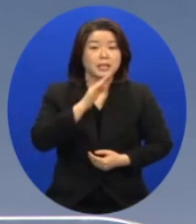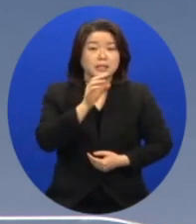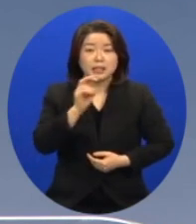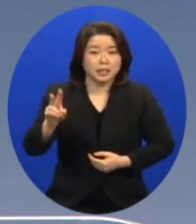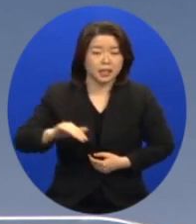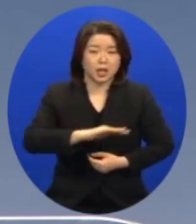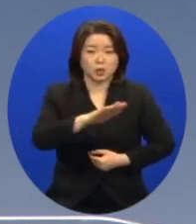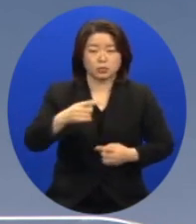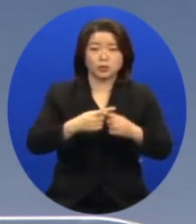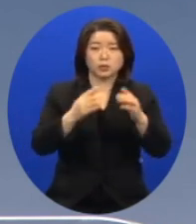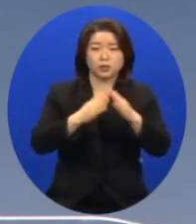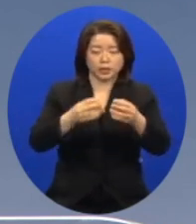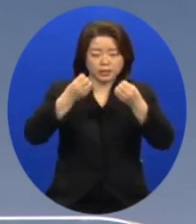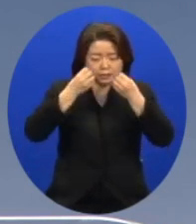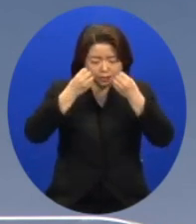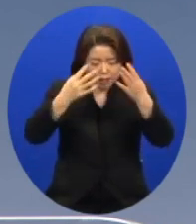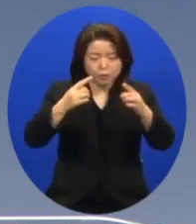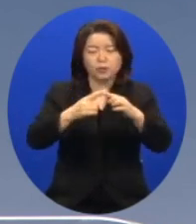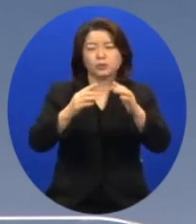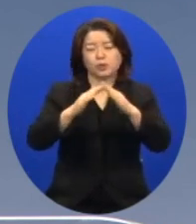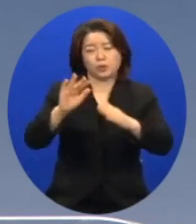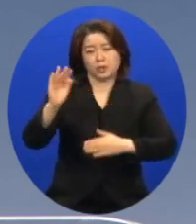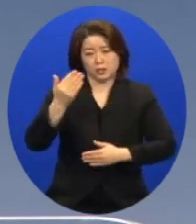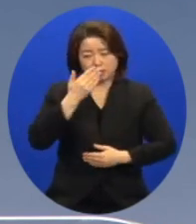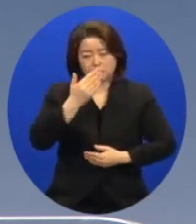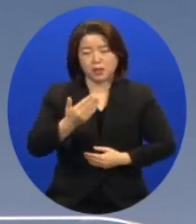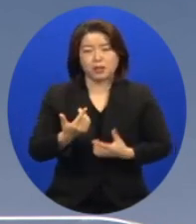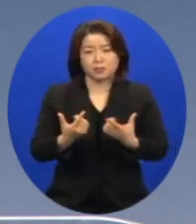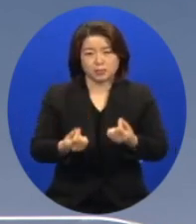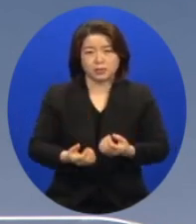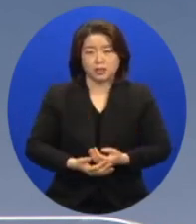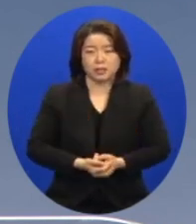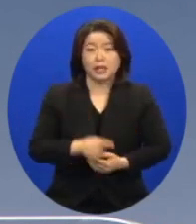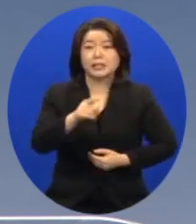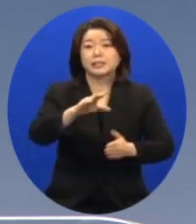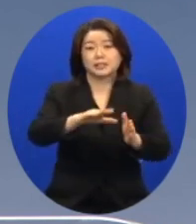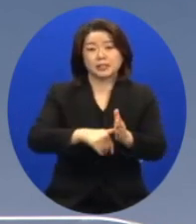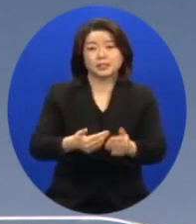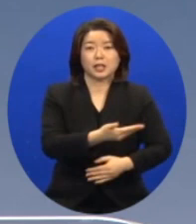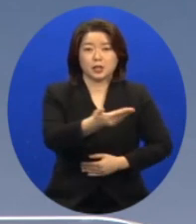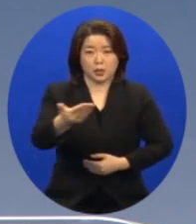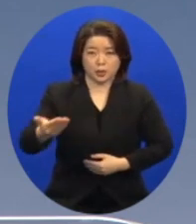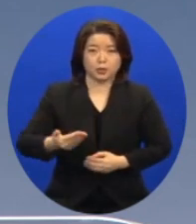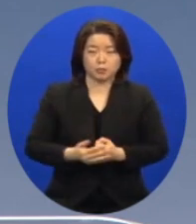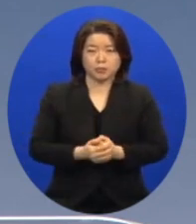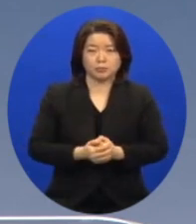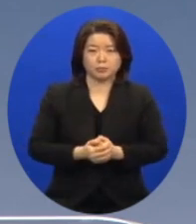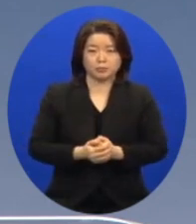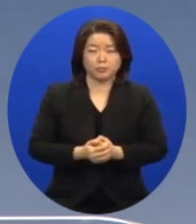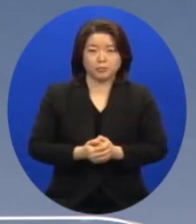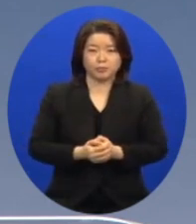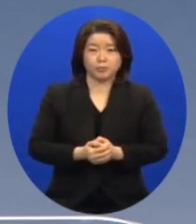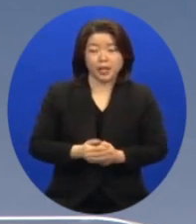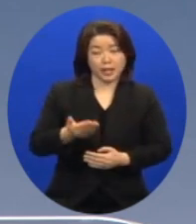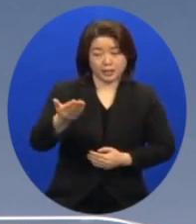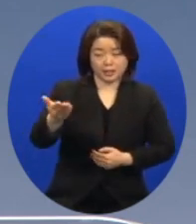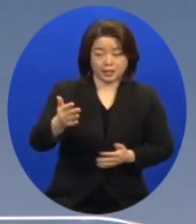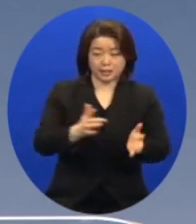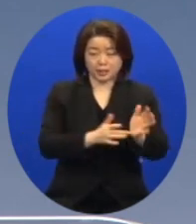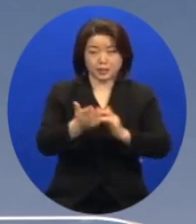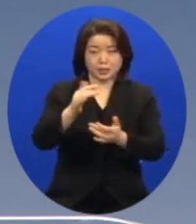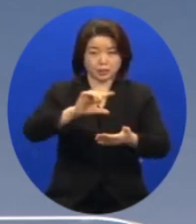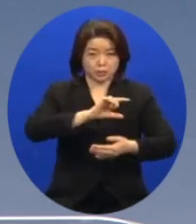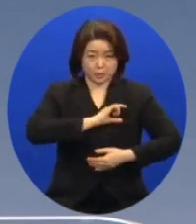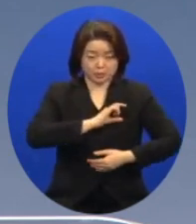교회가 새로운 교회가 되어 지는 거죠 그 때 여러분은 당신은 예수님의 이름과